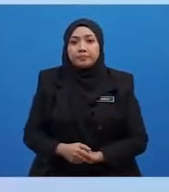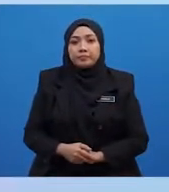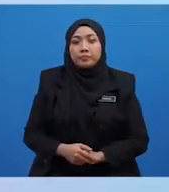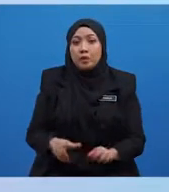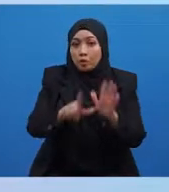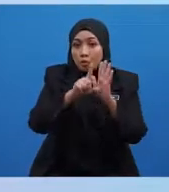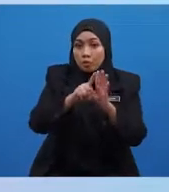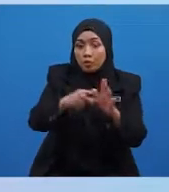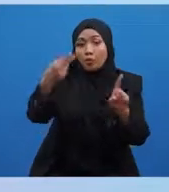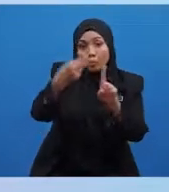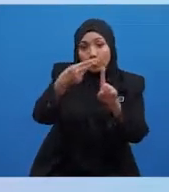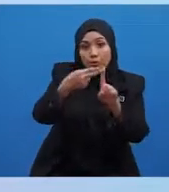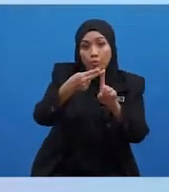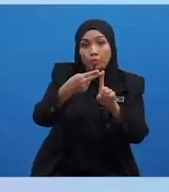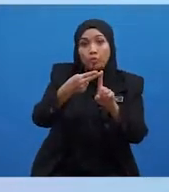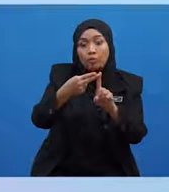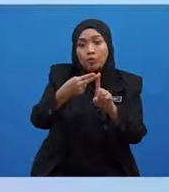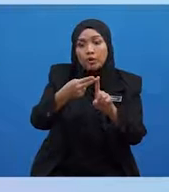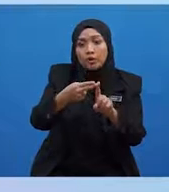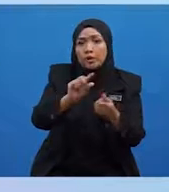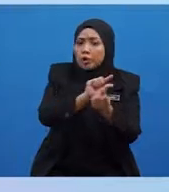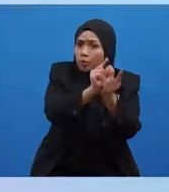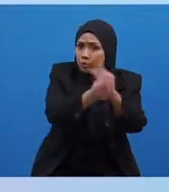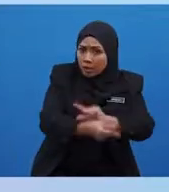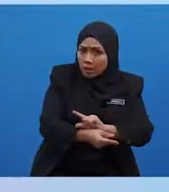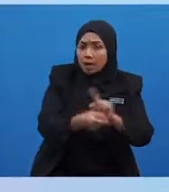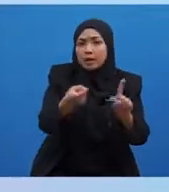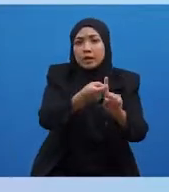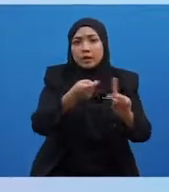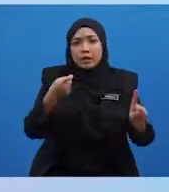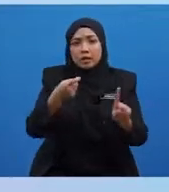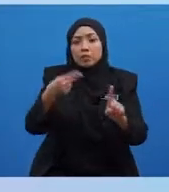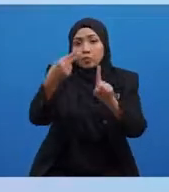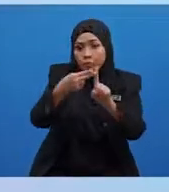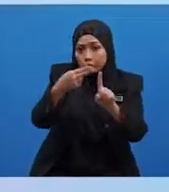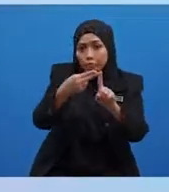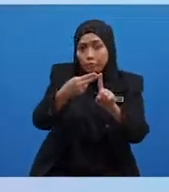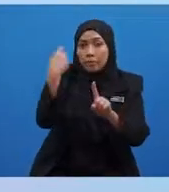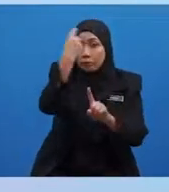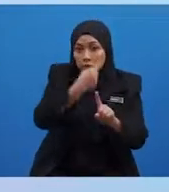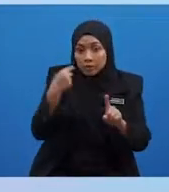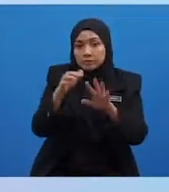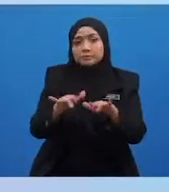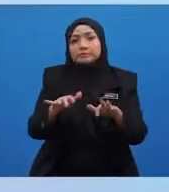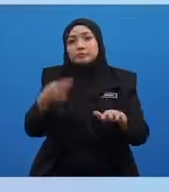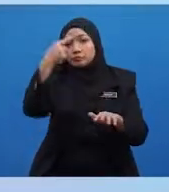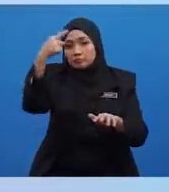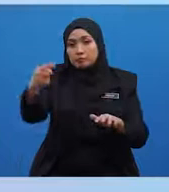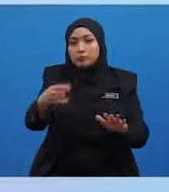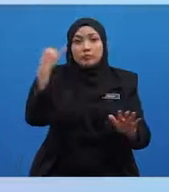Logo huruf merupakan logo yang digubah daripada huruf atau muka taip untuk menghasilkan imej